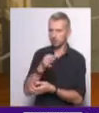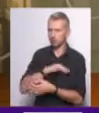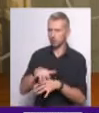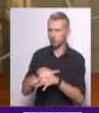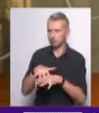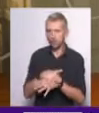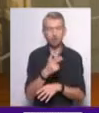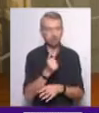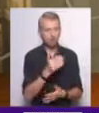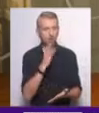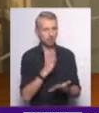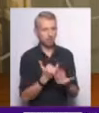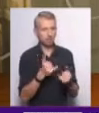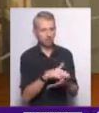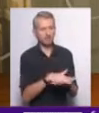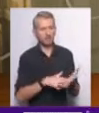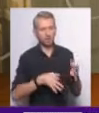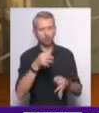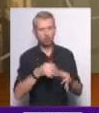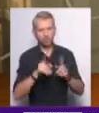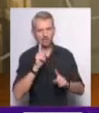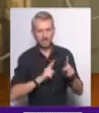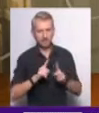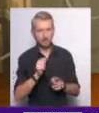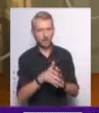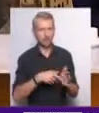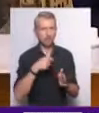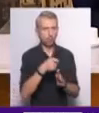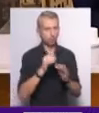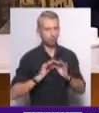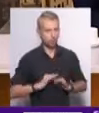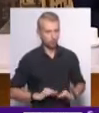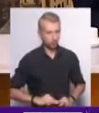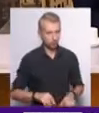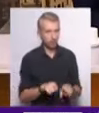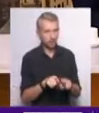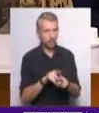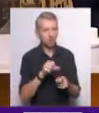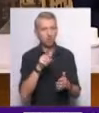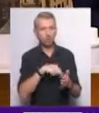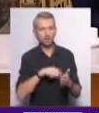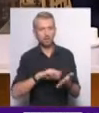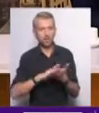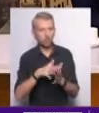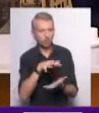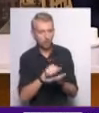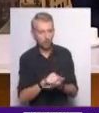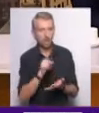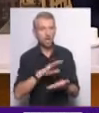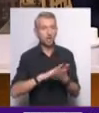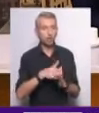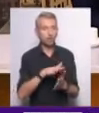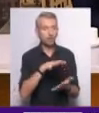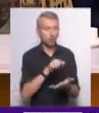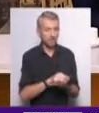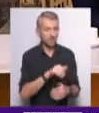Є суд зараз, триває судове засідання за позовом прокуратури, так само на розірвання договору оренди, але угу. договор оренди вже